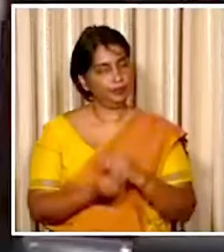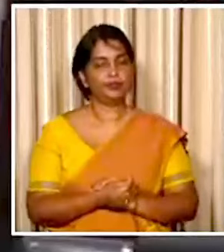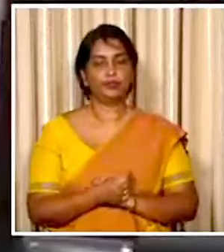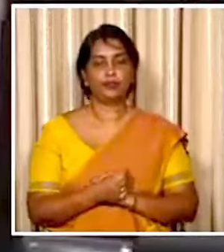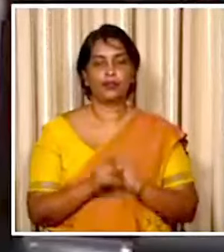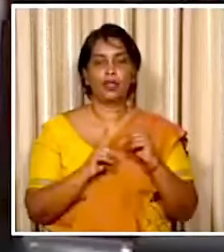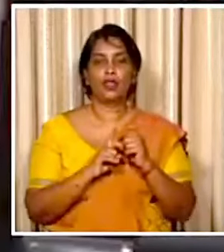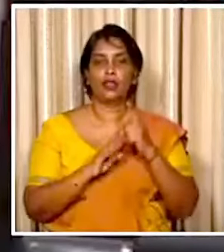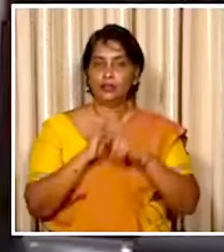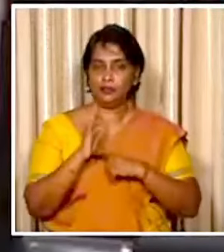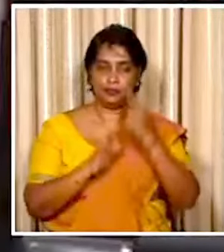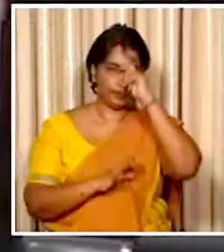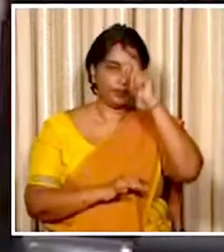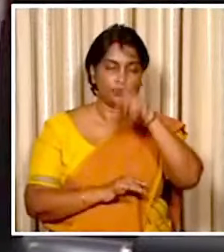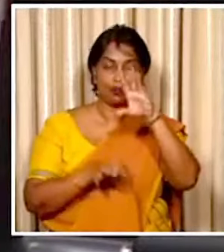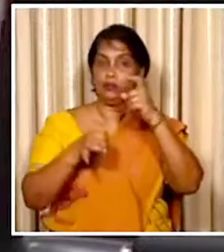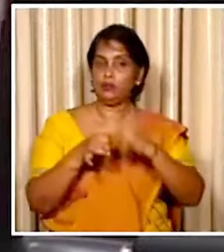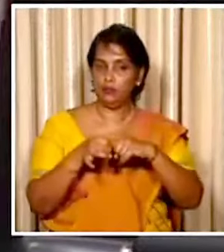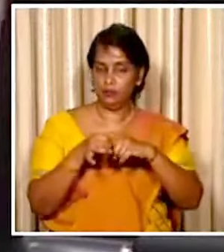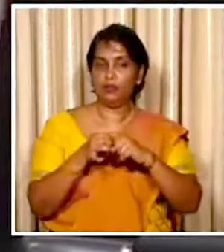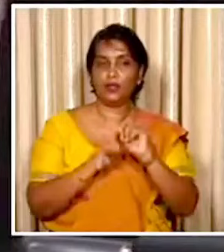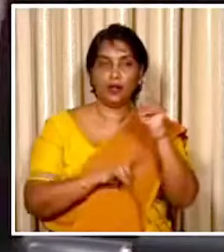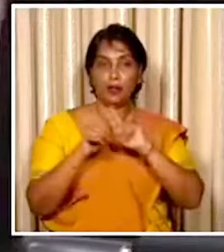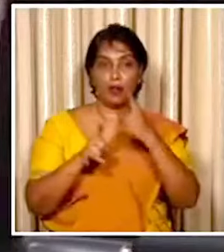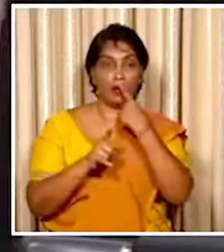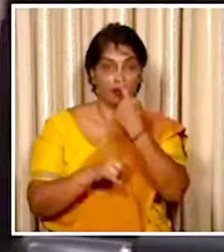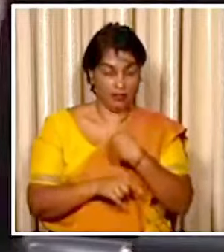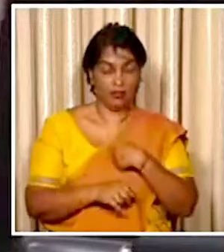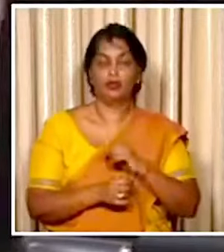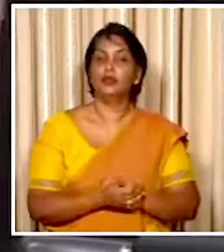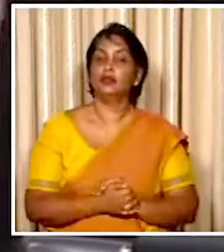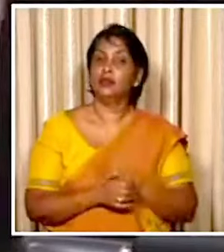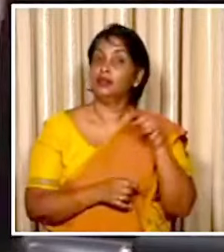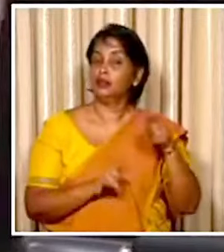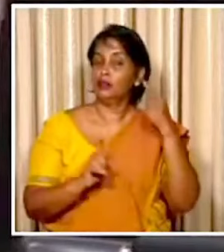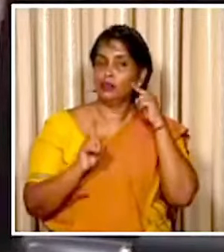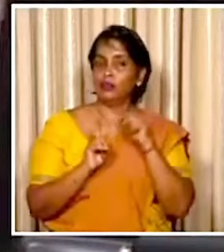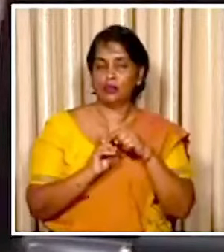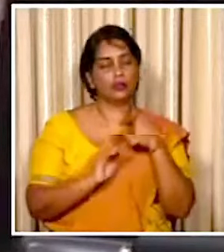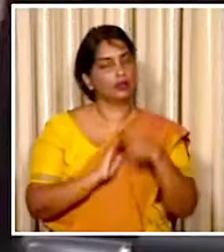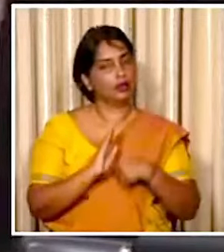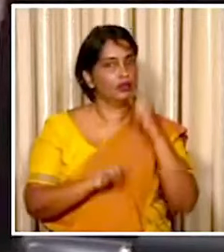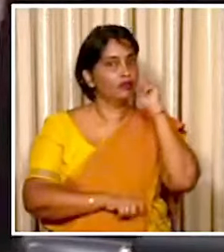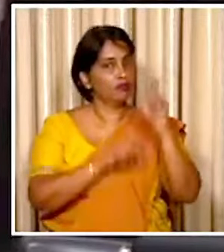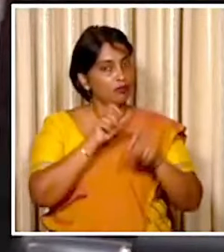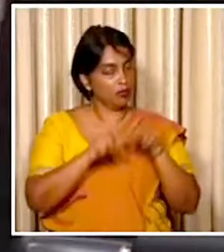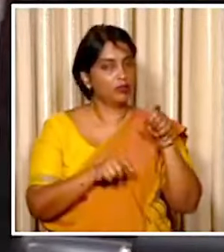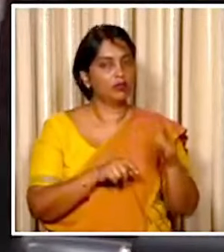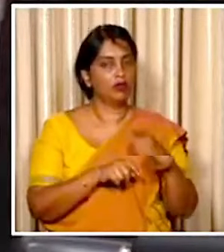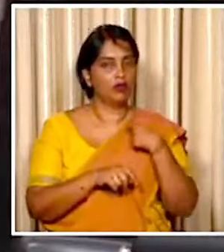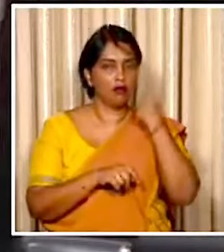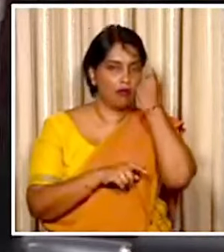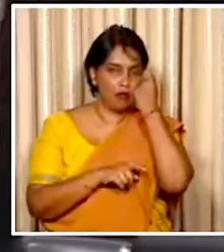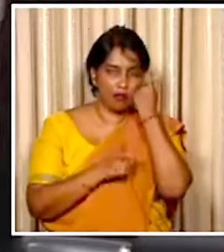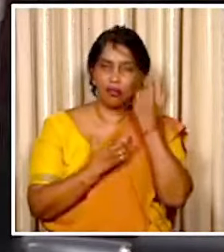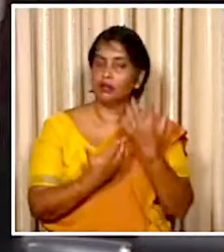ගරු දයසිරි ජයසේකර මැතිතුමාට මේ ප්‍රශ්නය පාර්ලිමේන්තුවේ මතු කිරීමත් එම කාරණය පිළිබඳව රටේ ජනතාවටත් යම් අදහසක් ලබා